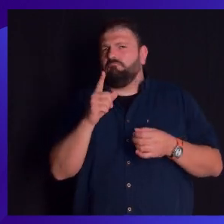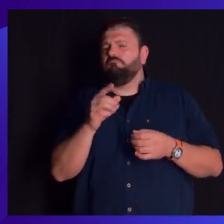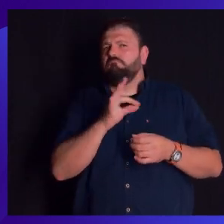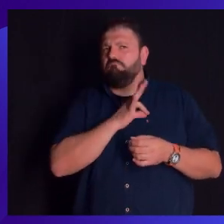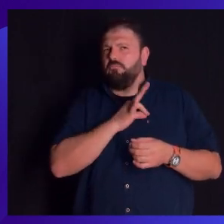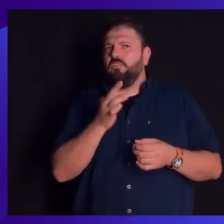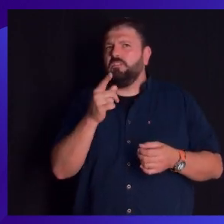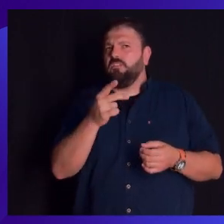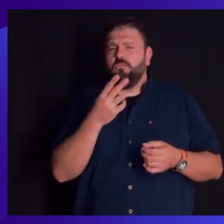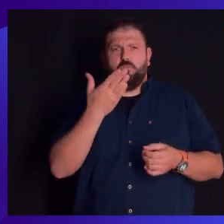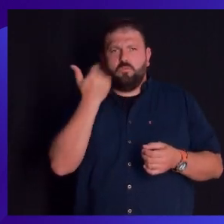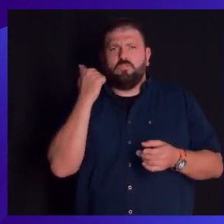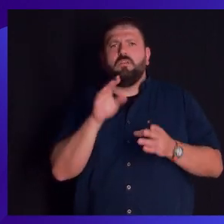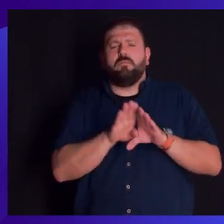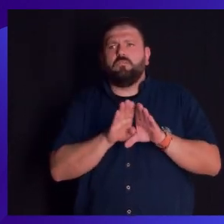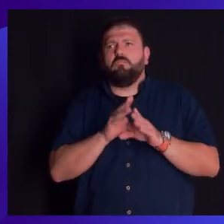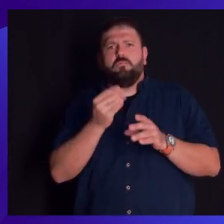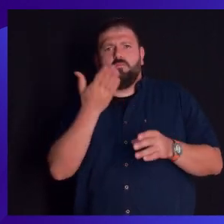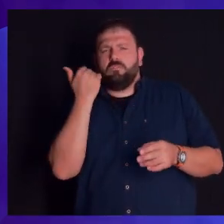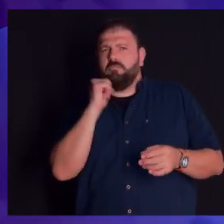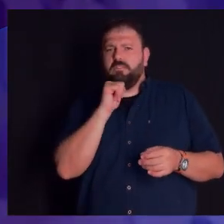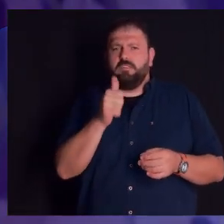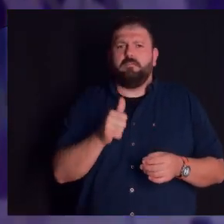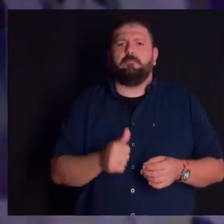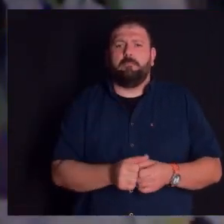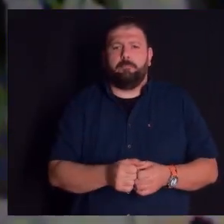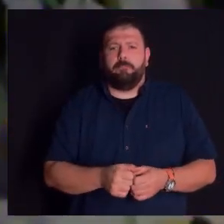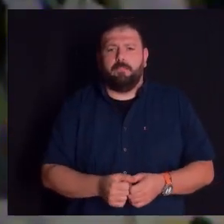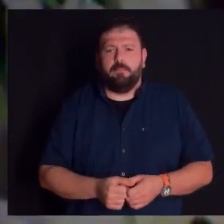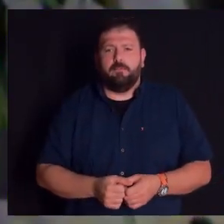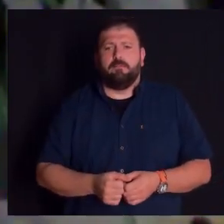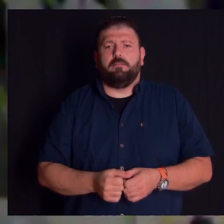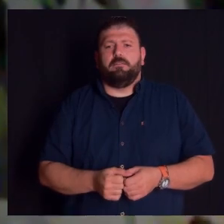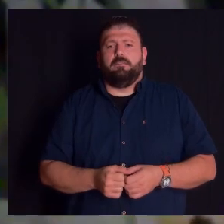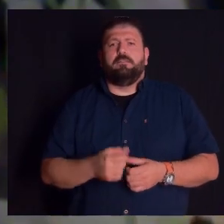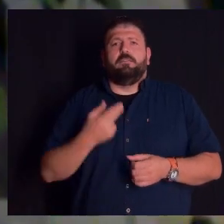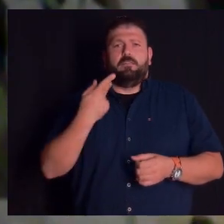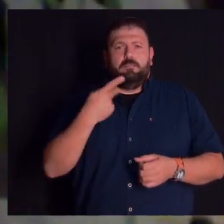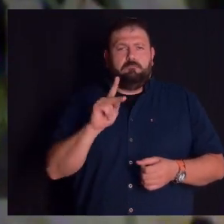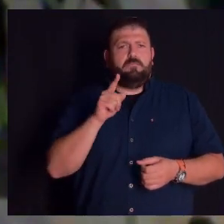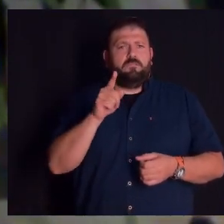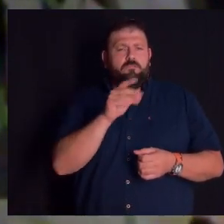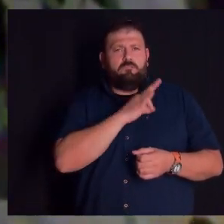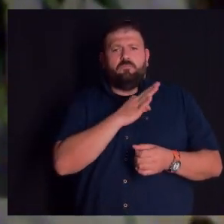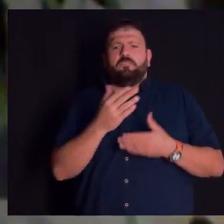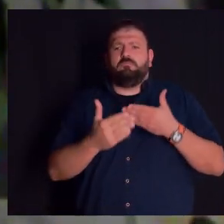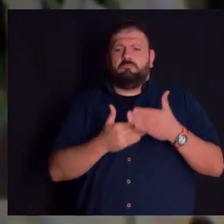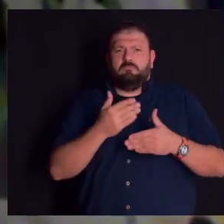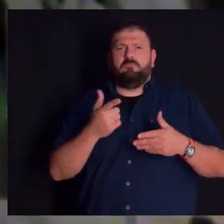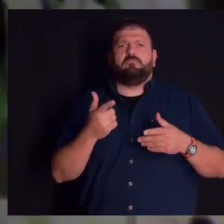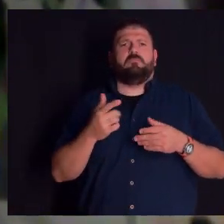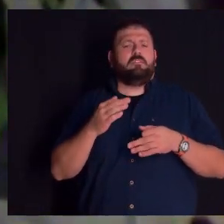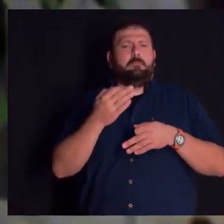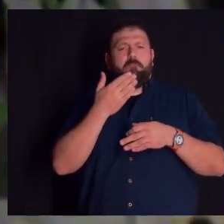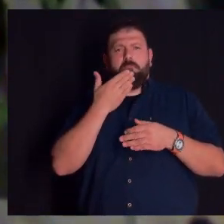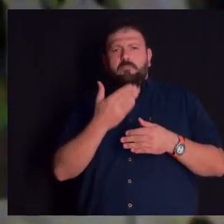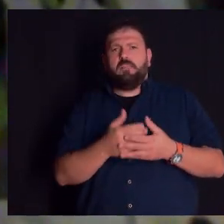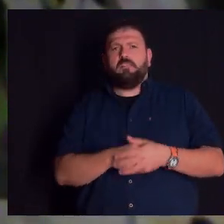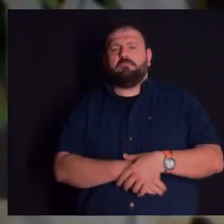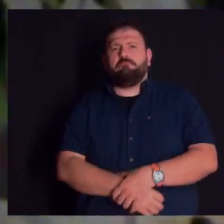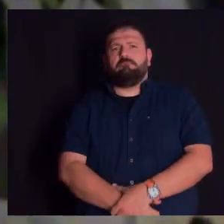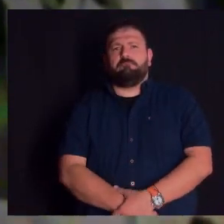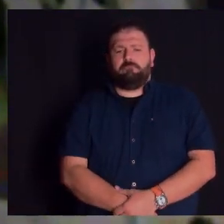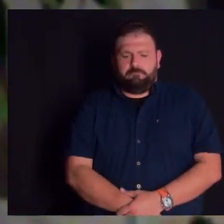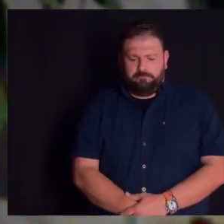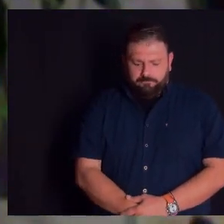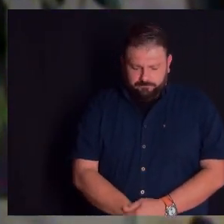qualifications, si no sabes nada. even if you Что know бы ни nothing. происходило, каждый понедельник свое мероприятие, каждый вторник свое мероприятие, каждая